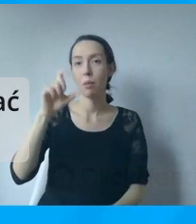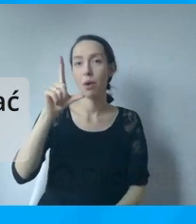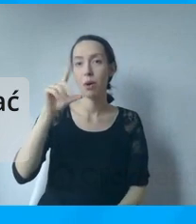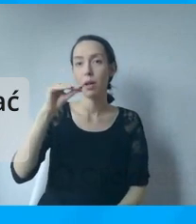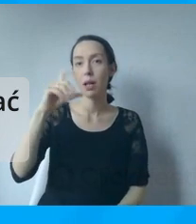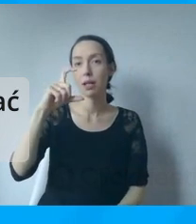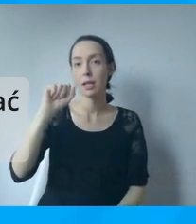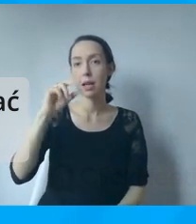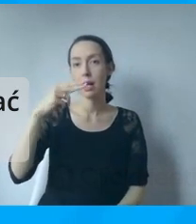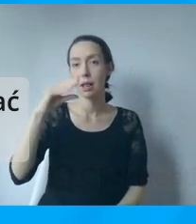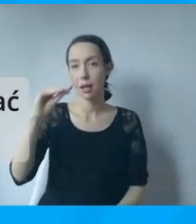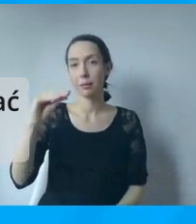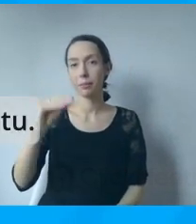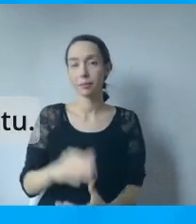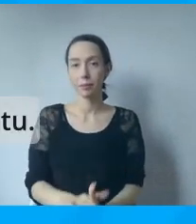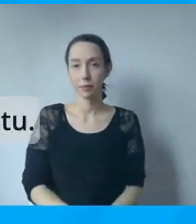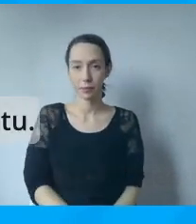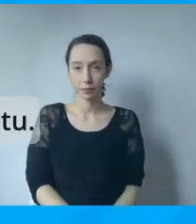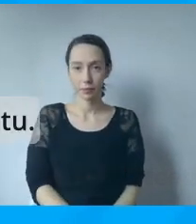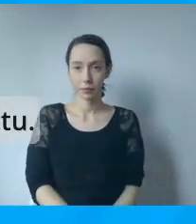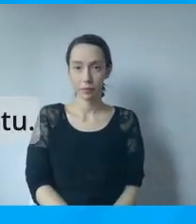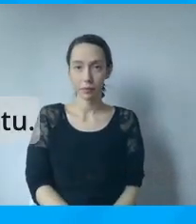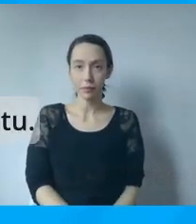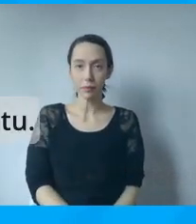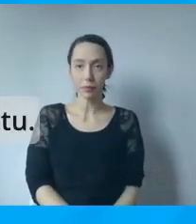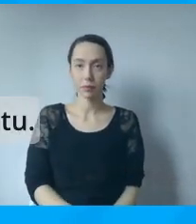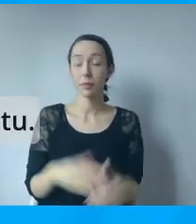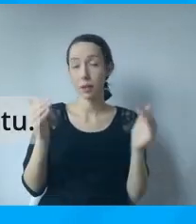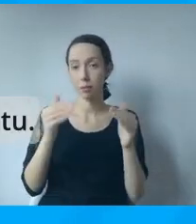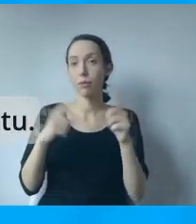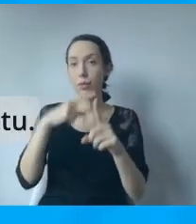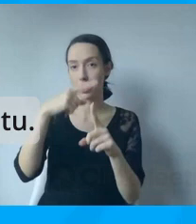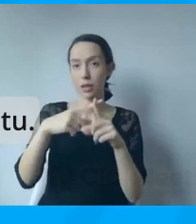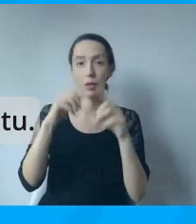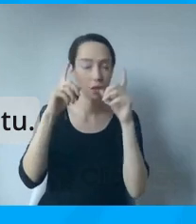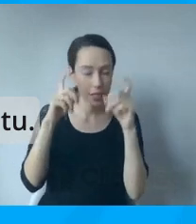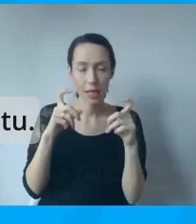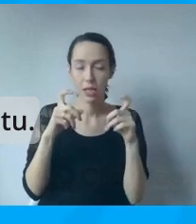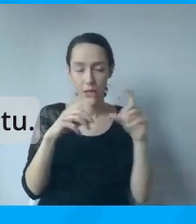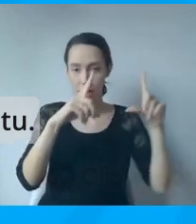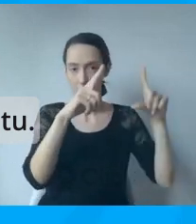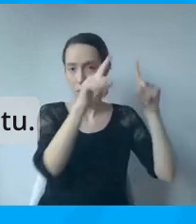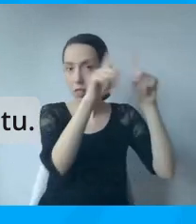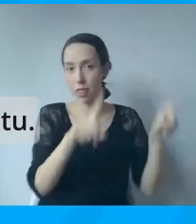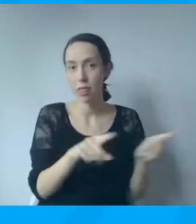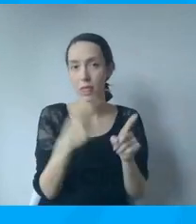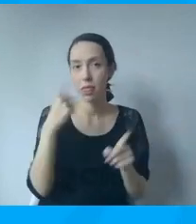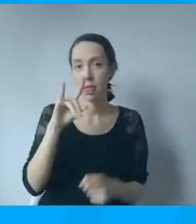jakieś filmiki, pliki z komputera, to tam można też dodać po prostu zdjęcie takiego certyfikatu.